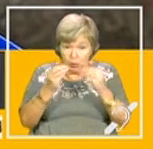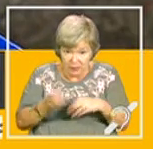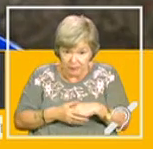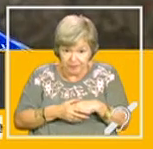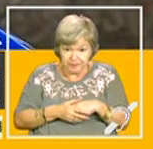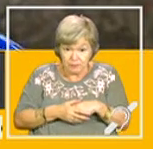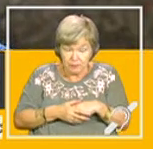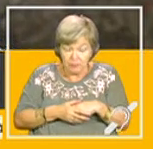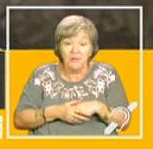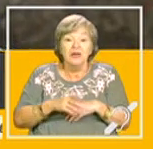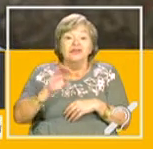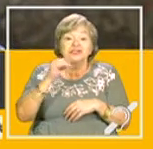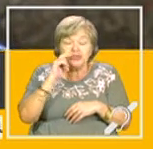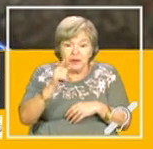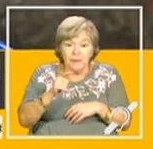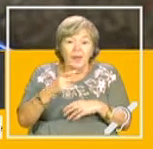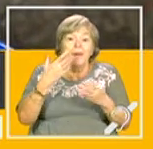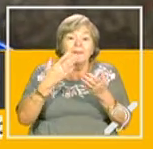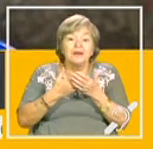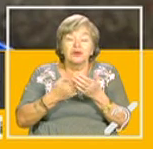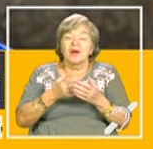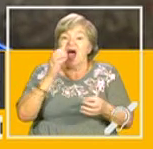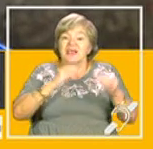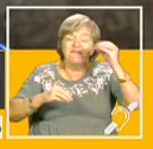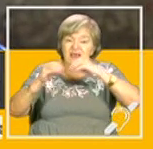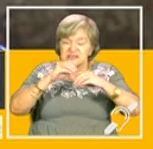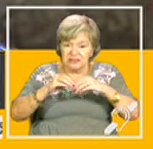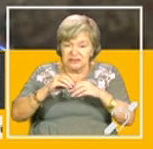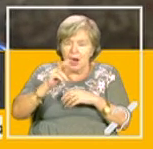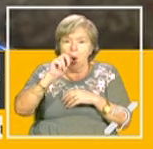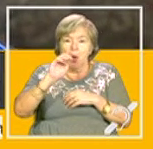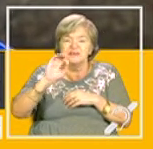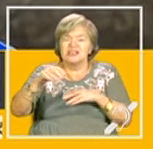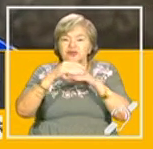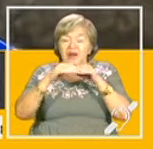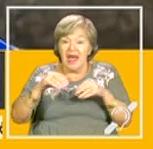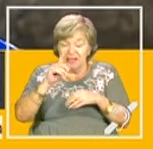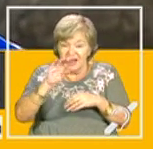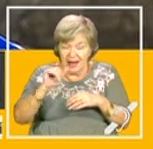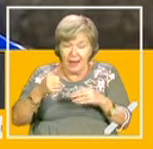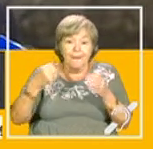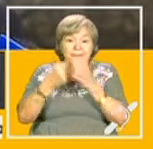ca ritmul de investiții de acum aproape 80 de miliarde de lei până